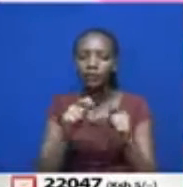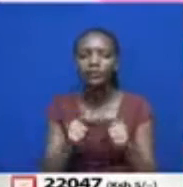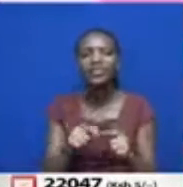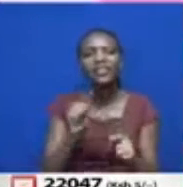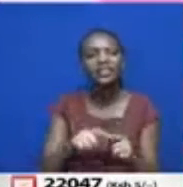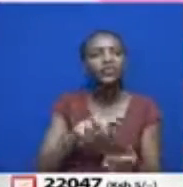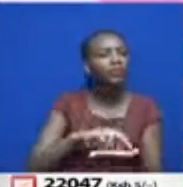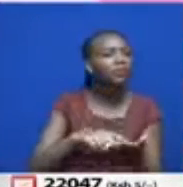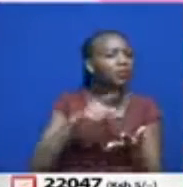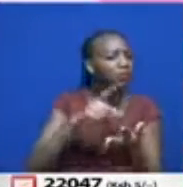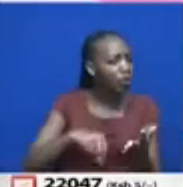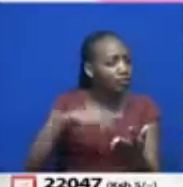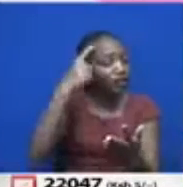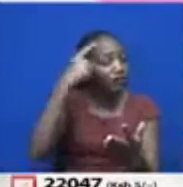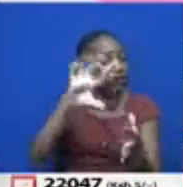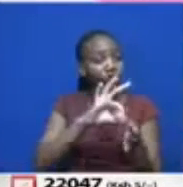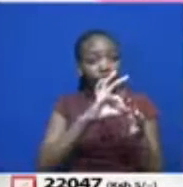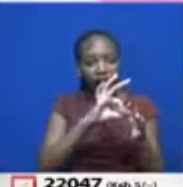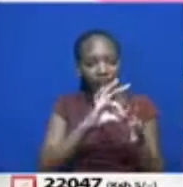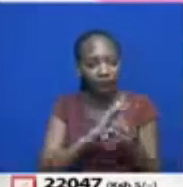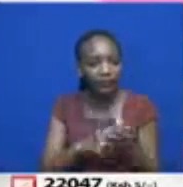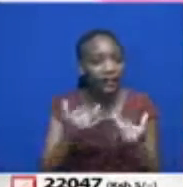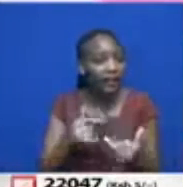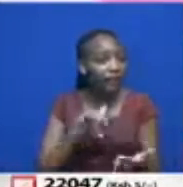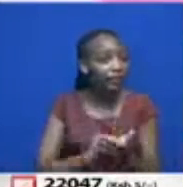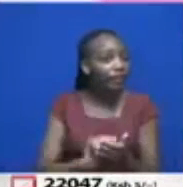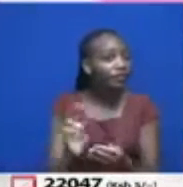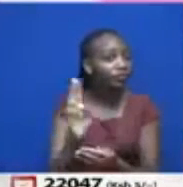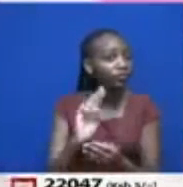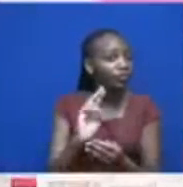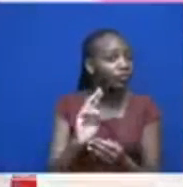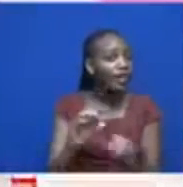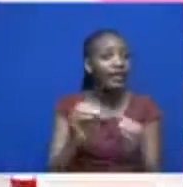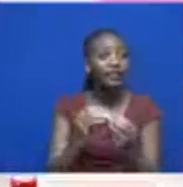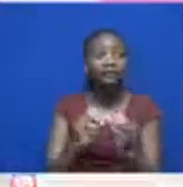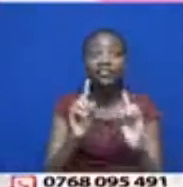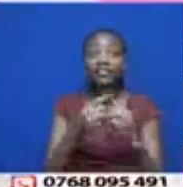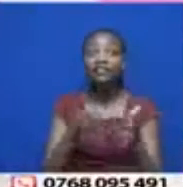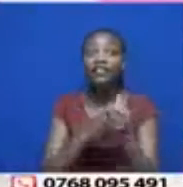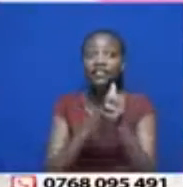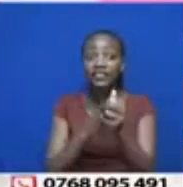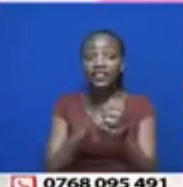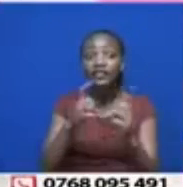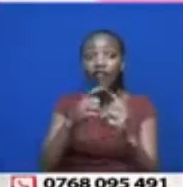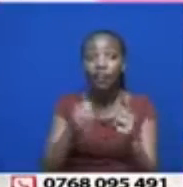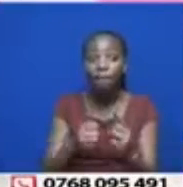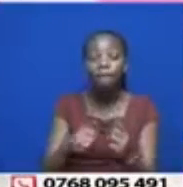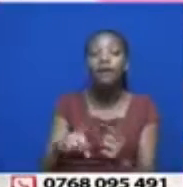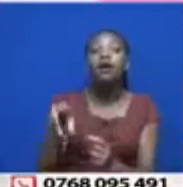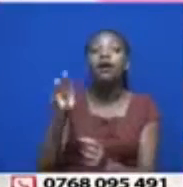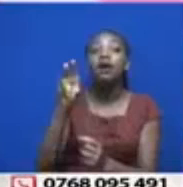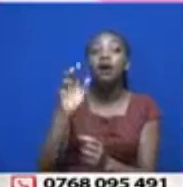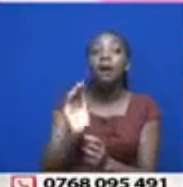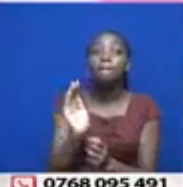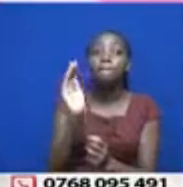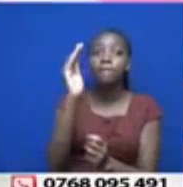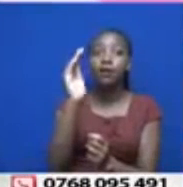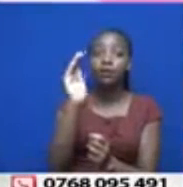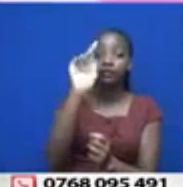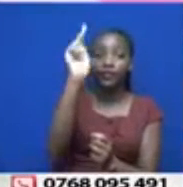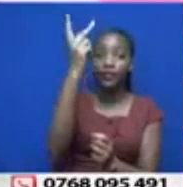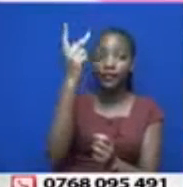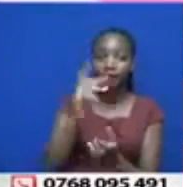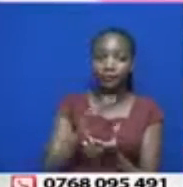wa Jubilee sasa hivi Rais Uhuru Kenyatta anapokutana na viongozi kutoka Mlima Kenya? Kwa